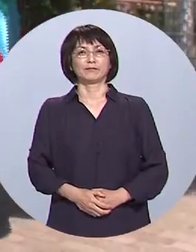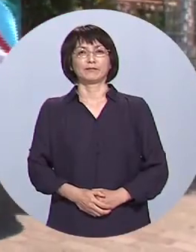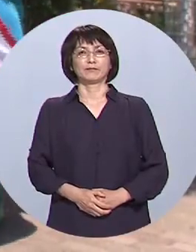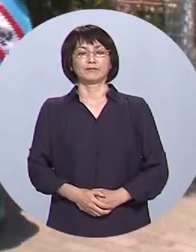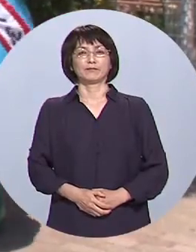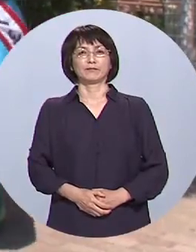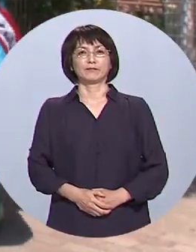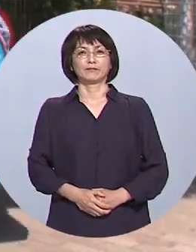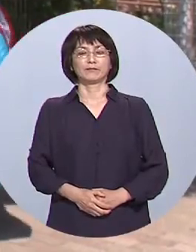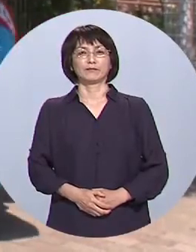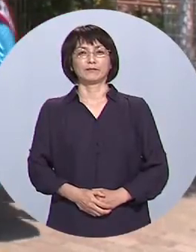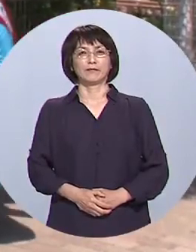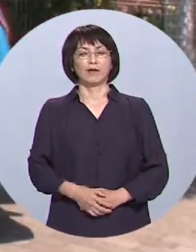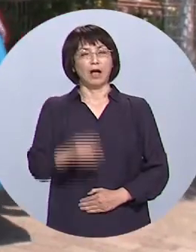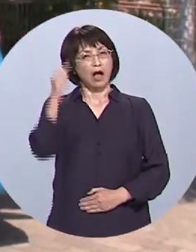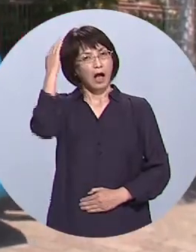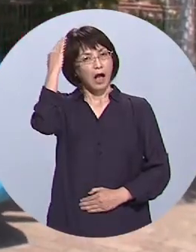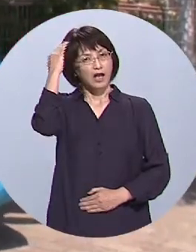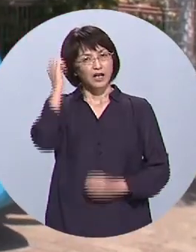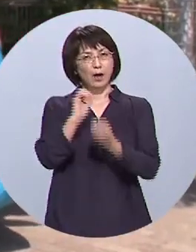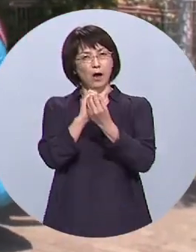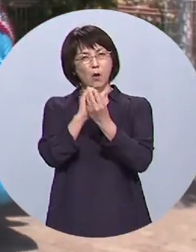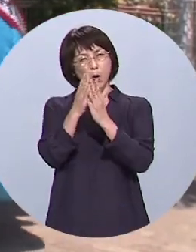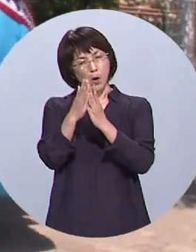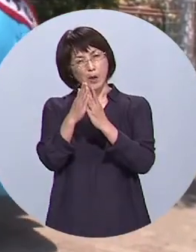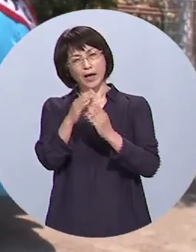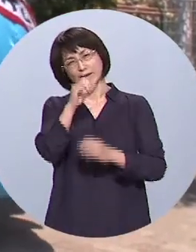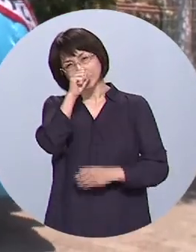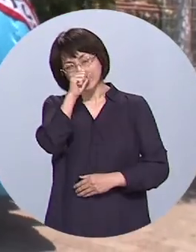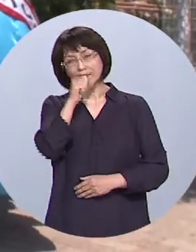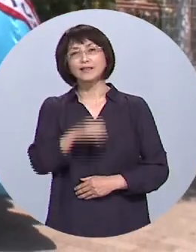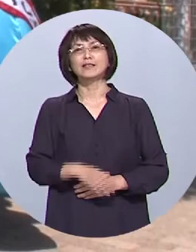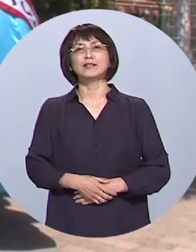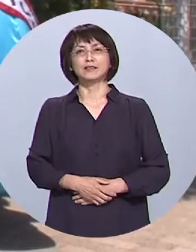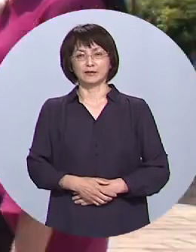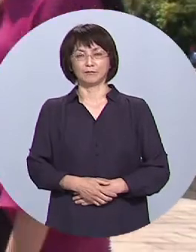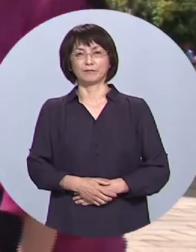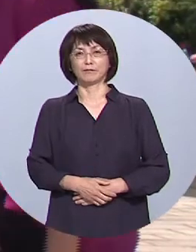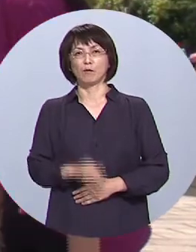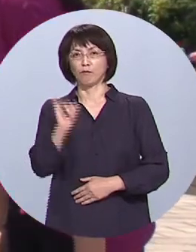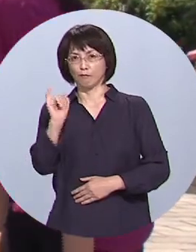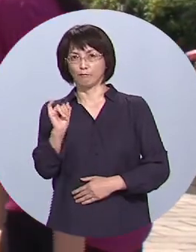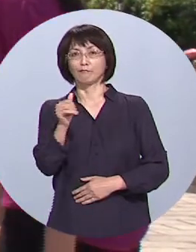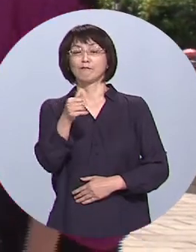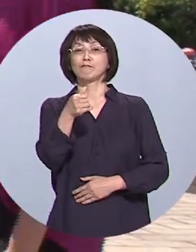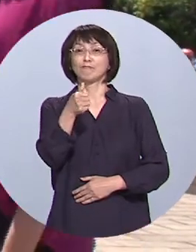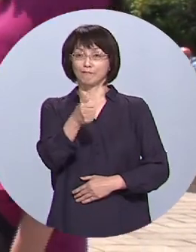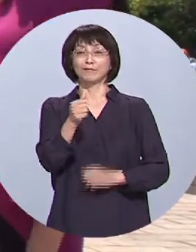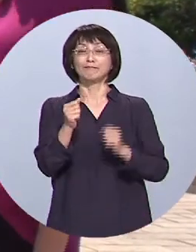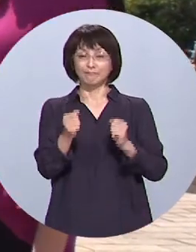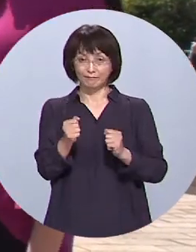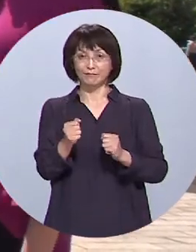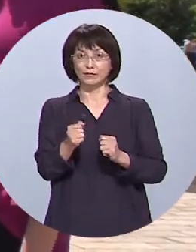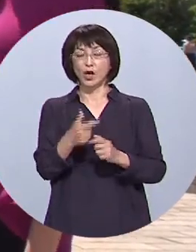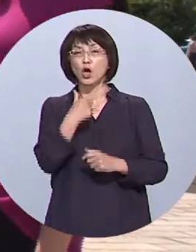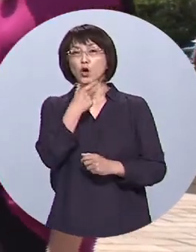いい。お花が素敵ですね、頭の。ローズくんとローズちゃん、好きなバラってあります